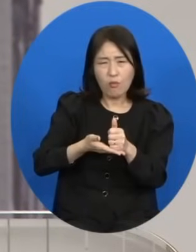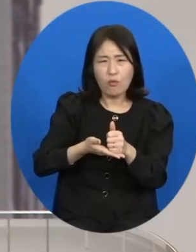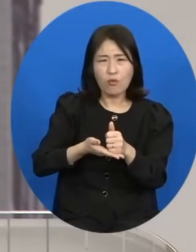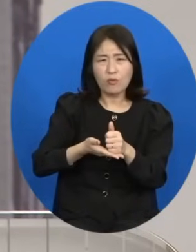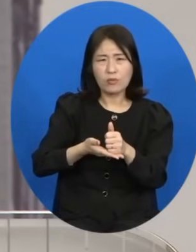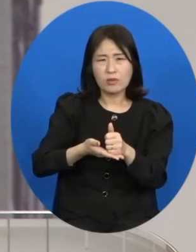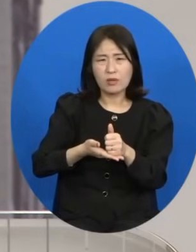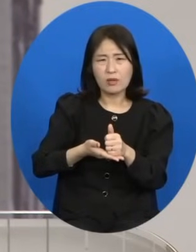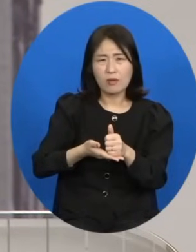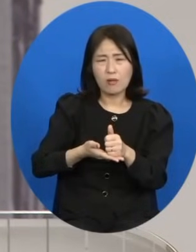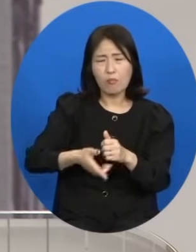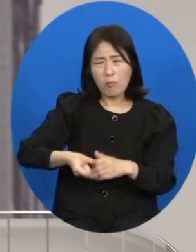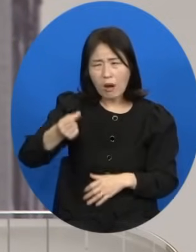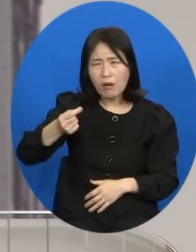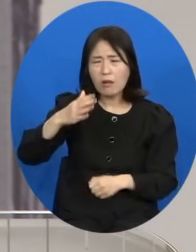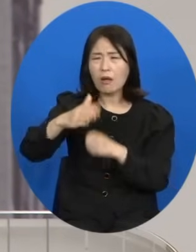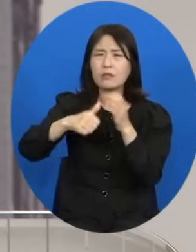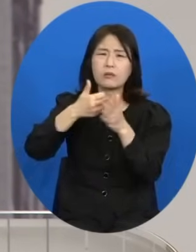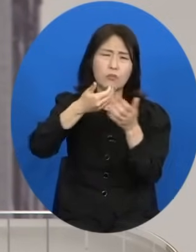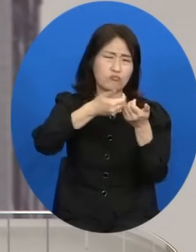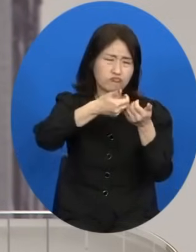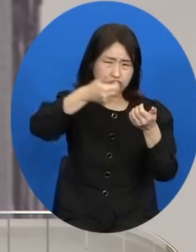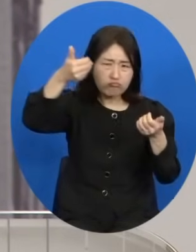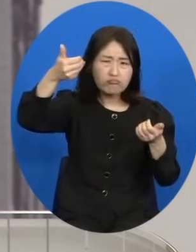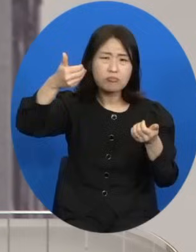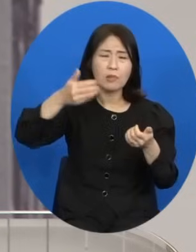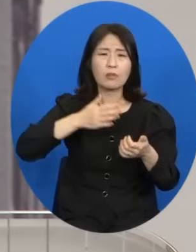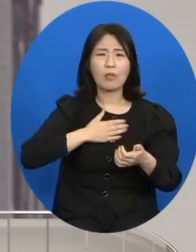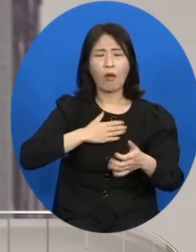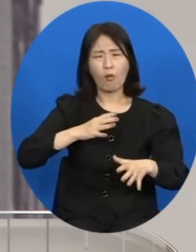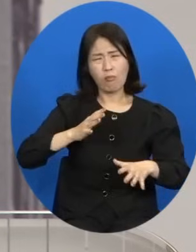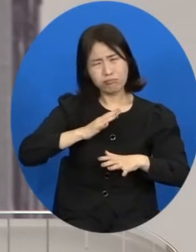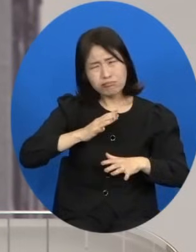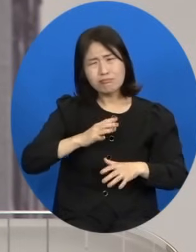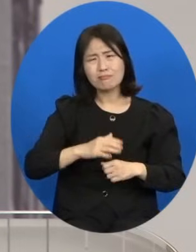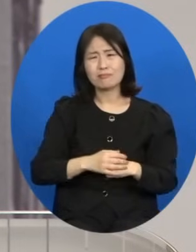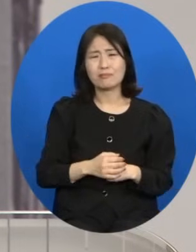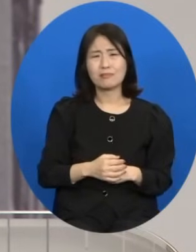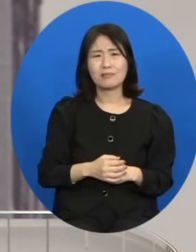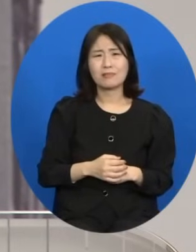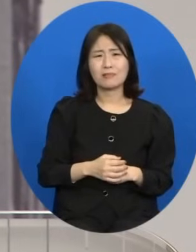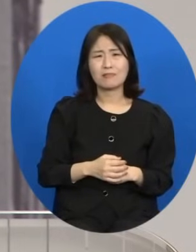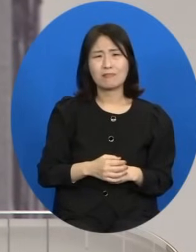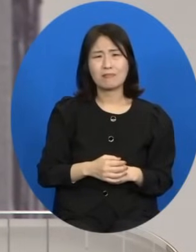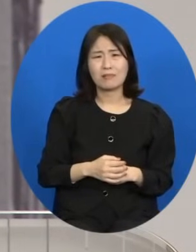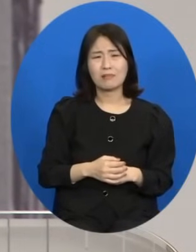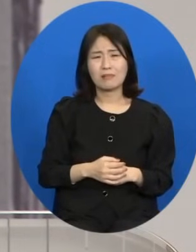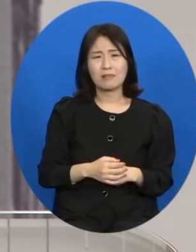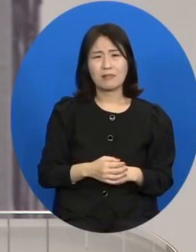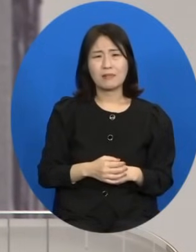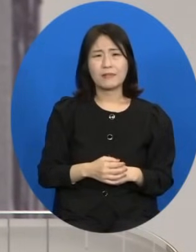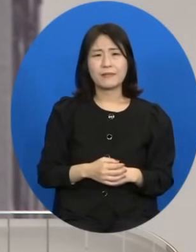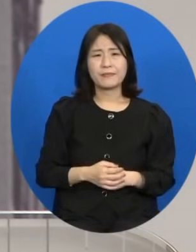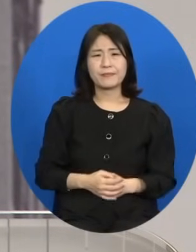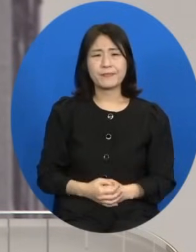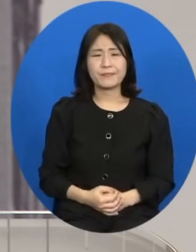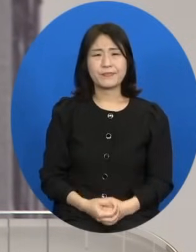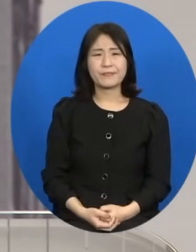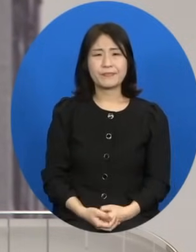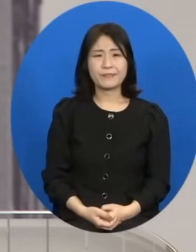비교적 이은 나이에 부르심을 받아서 너무 놀래서 한동안 말을 이어가지 못했습니다